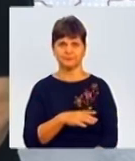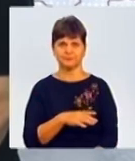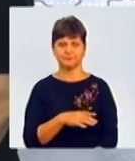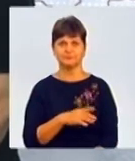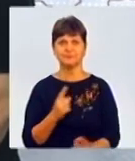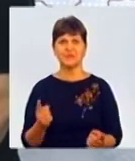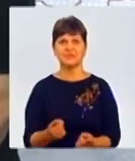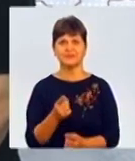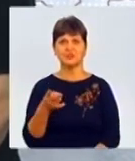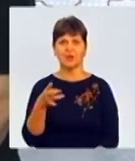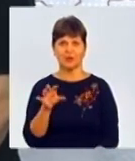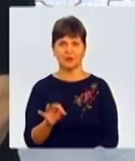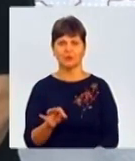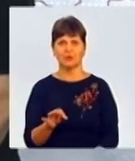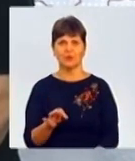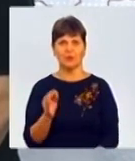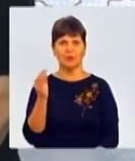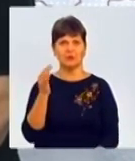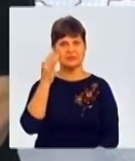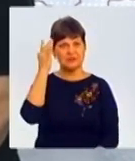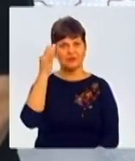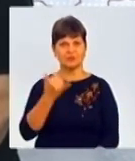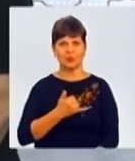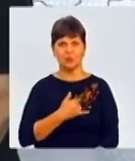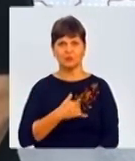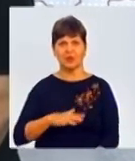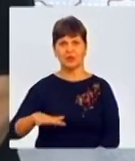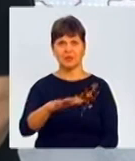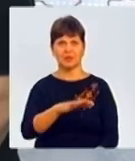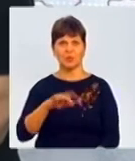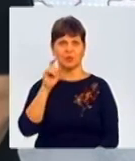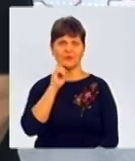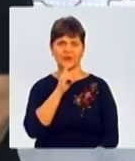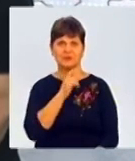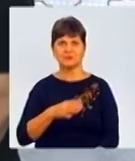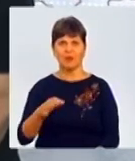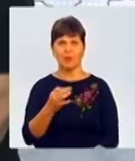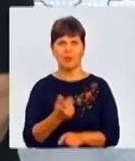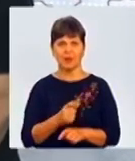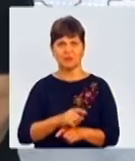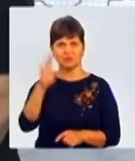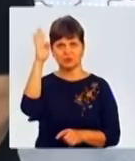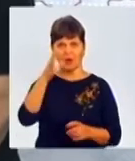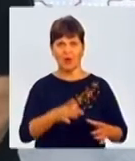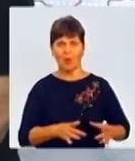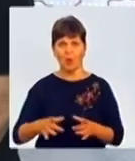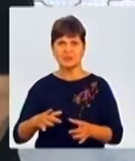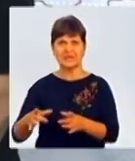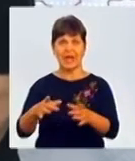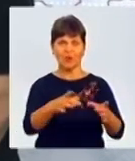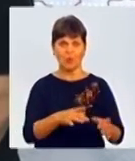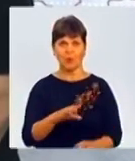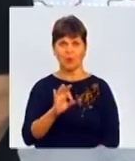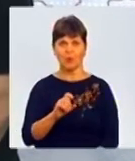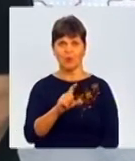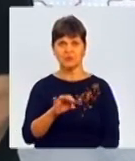звичайно, здавалося б, у нас на території Вінницької області більше ставків. Всього